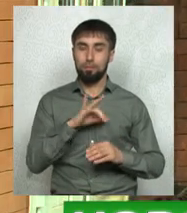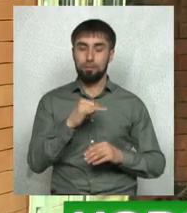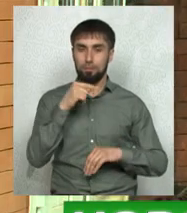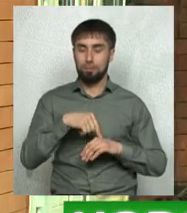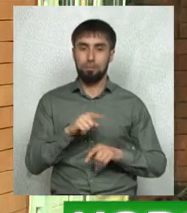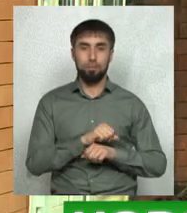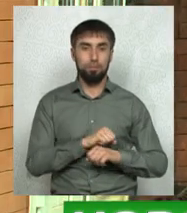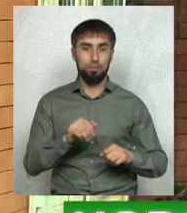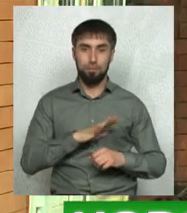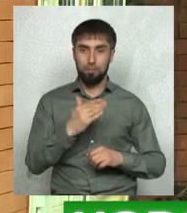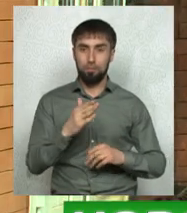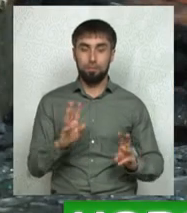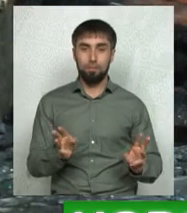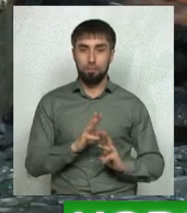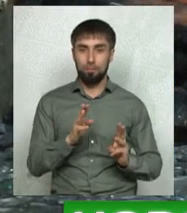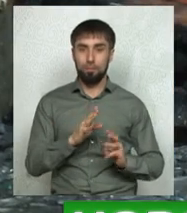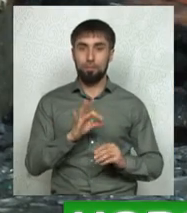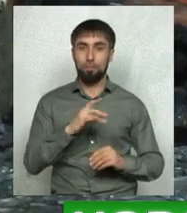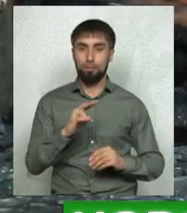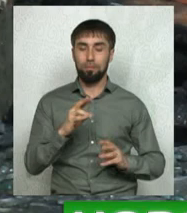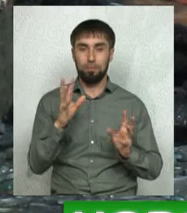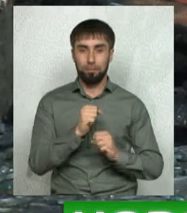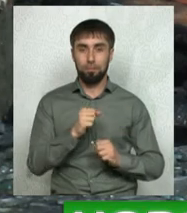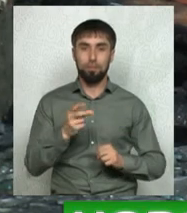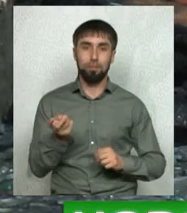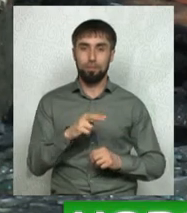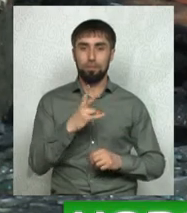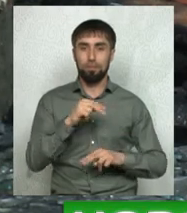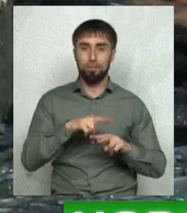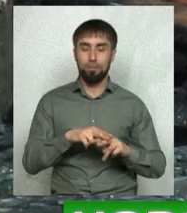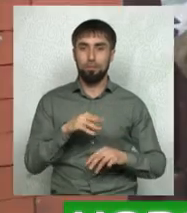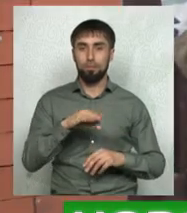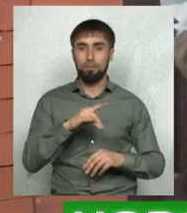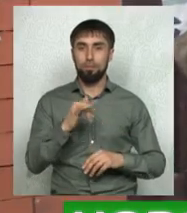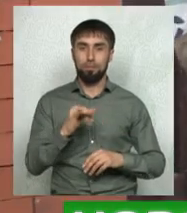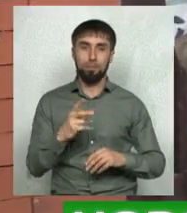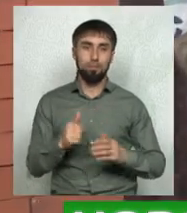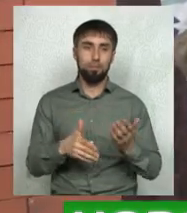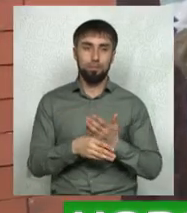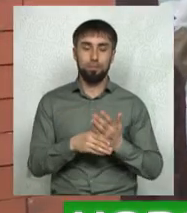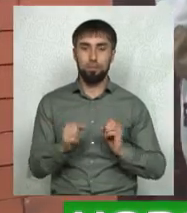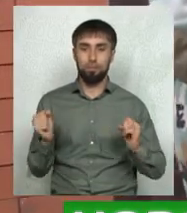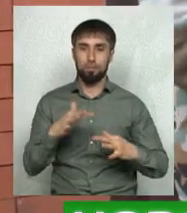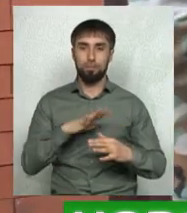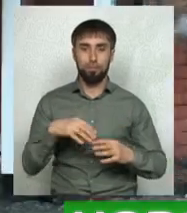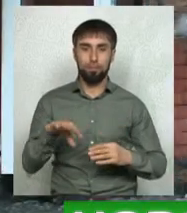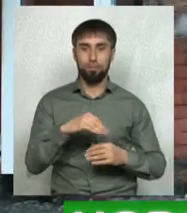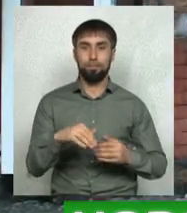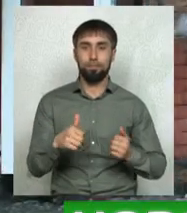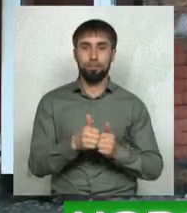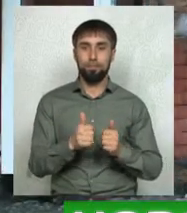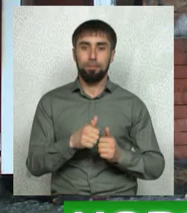произошел хлопок с последующим возгоранием. Огонь потушили приехавшие на место пожарные, на помощь пострадавшим кинулись все соседи.